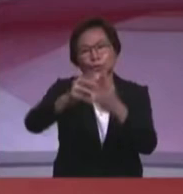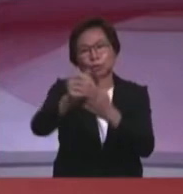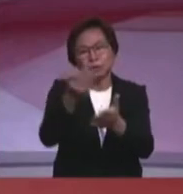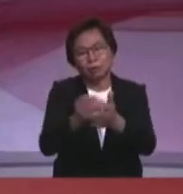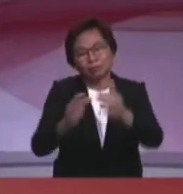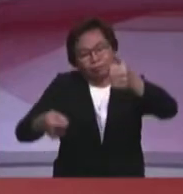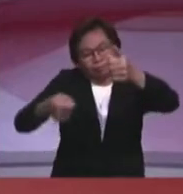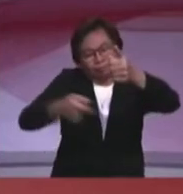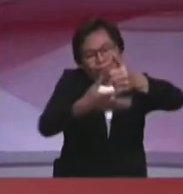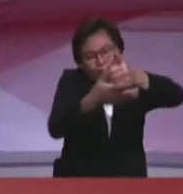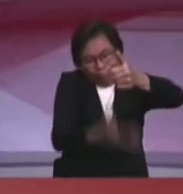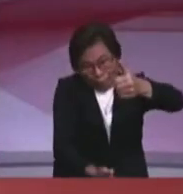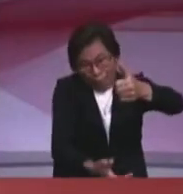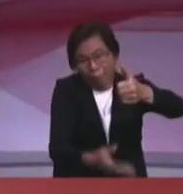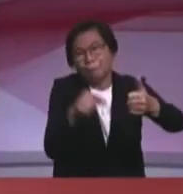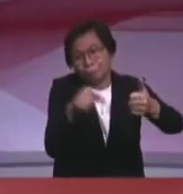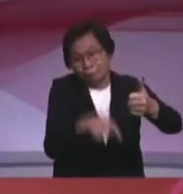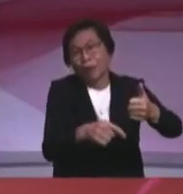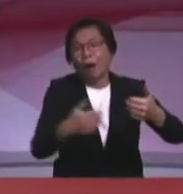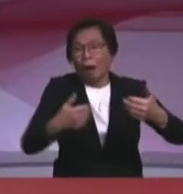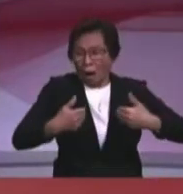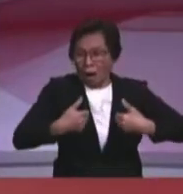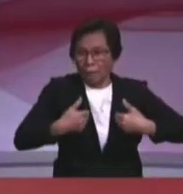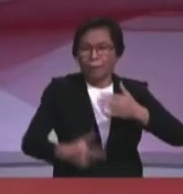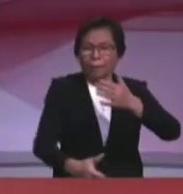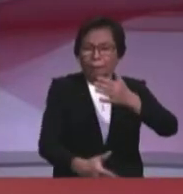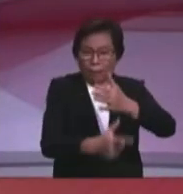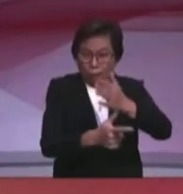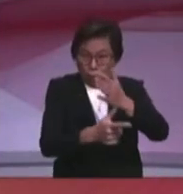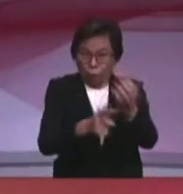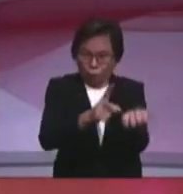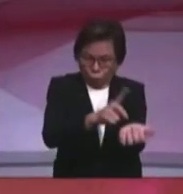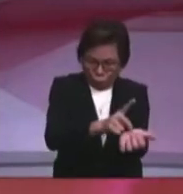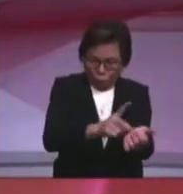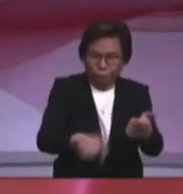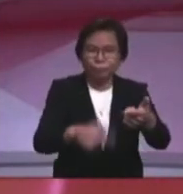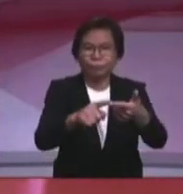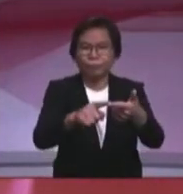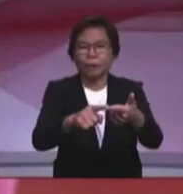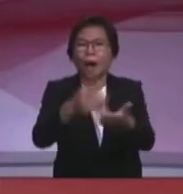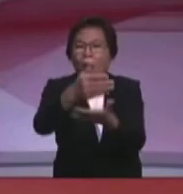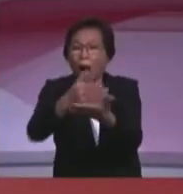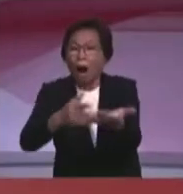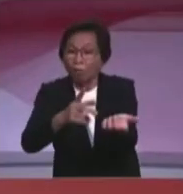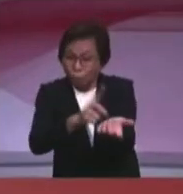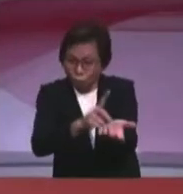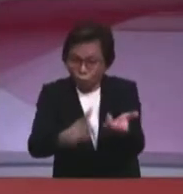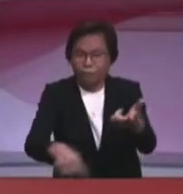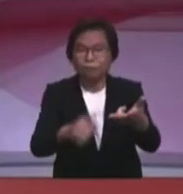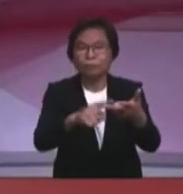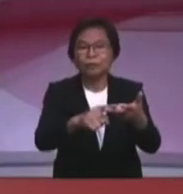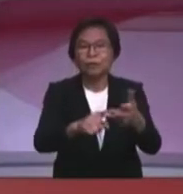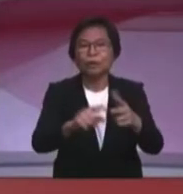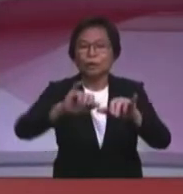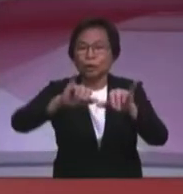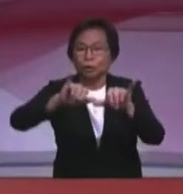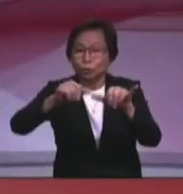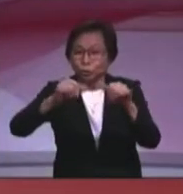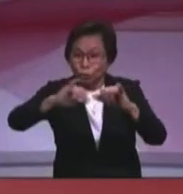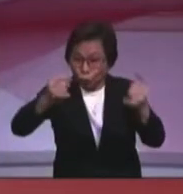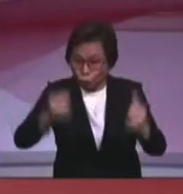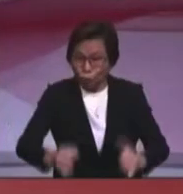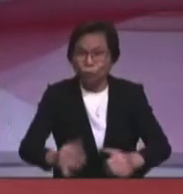Ringgit ini tadi kepada penolong pegawai perubatan paramedic juru teknologi